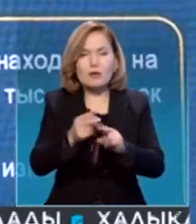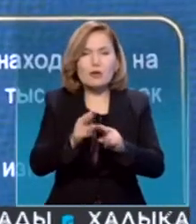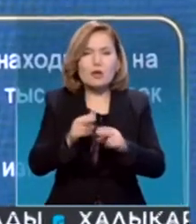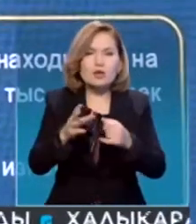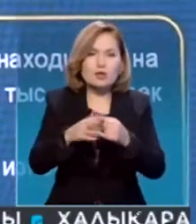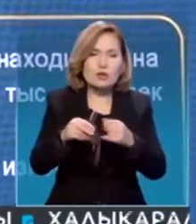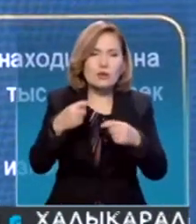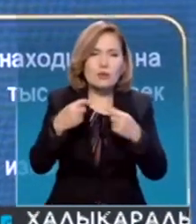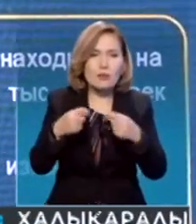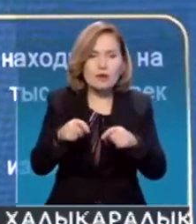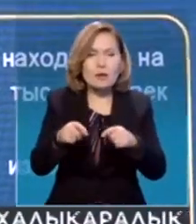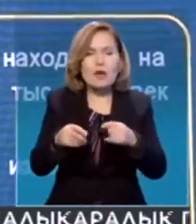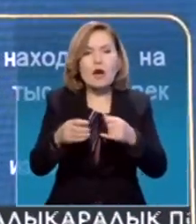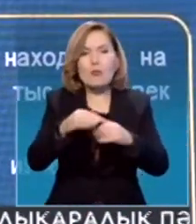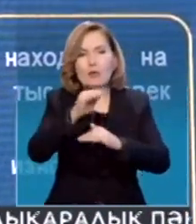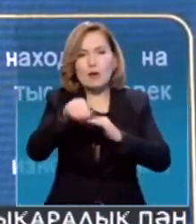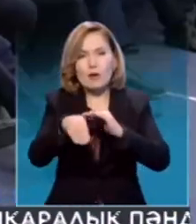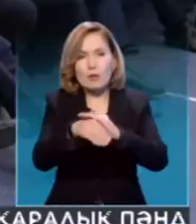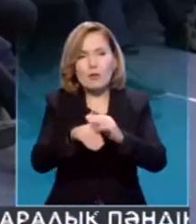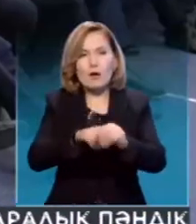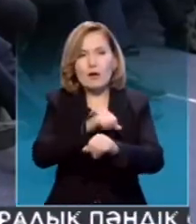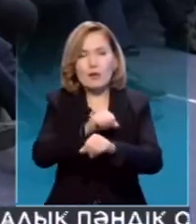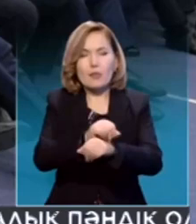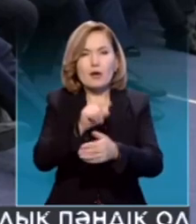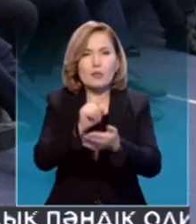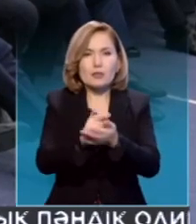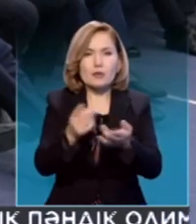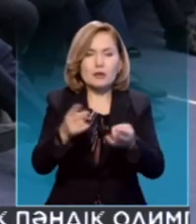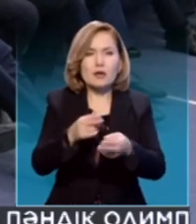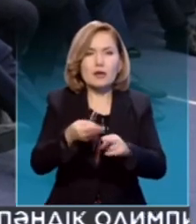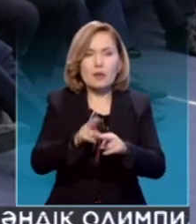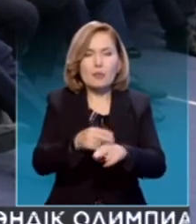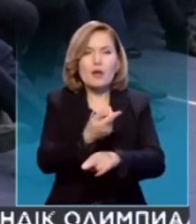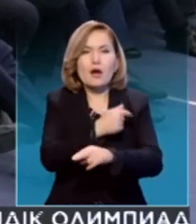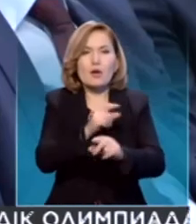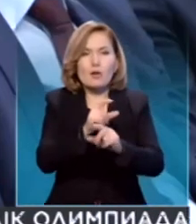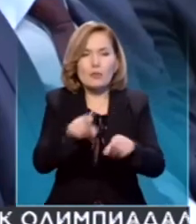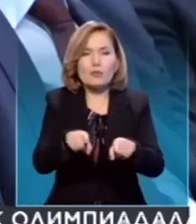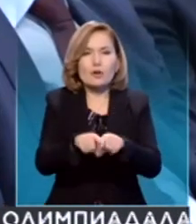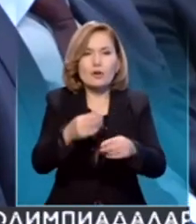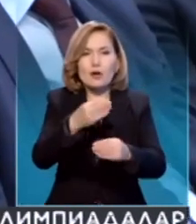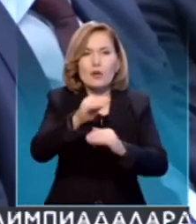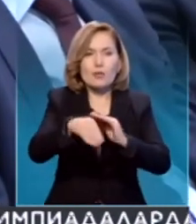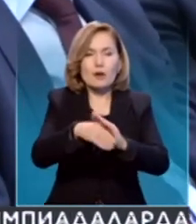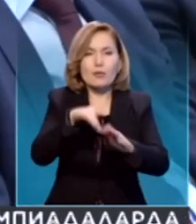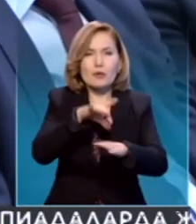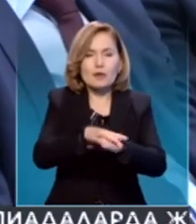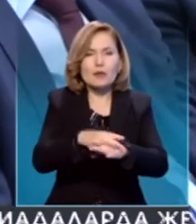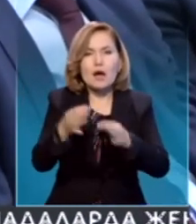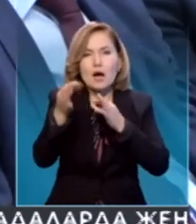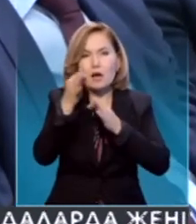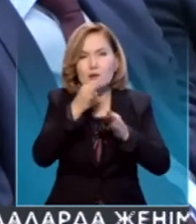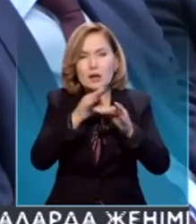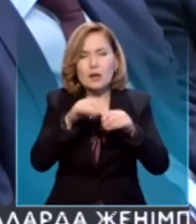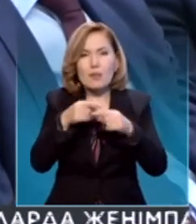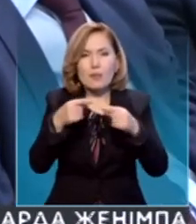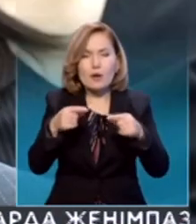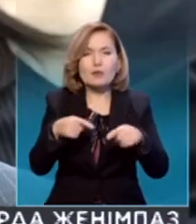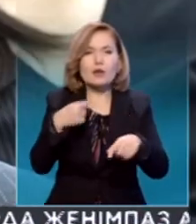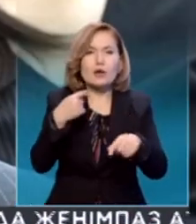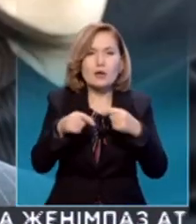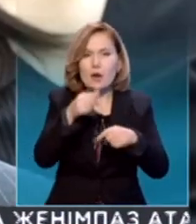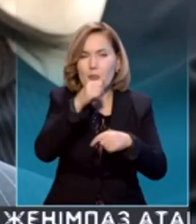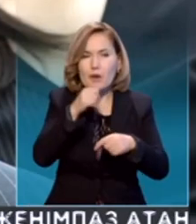мәселелері. Жемқорлыққа қарсы мониторинг денсаулық сақтау саласына да жүргізілді. Тексеріс барысында дәрі-дәрмекті нарықтағы бағасынан қымбат